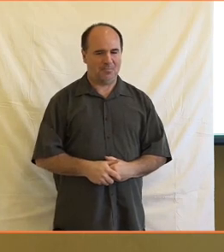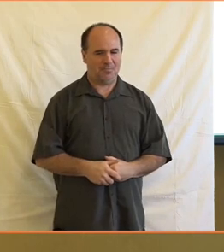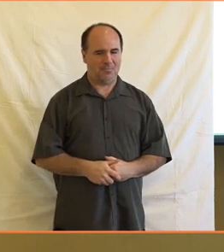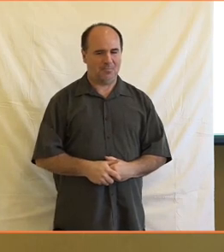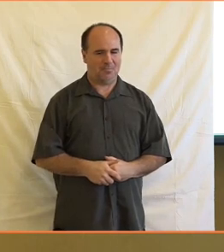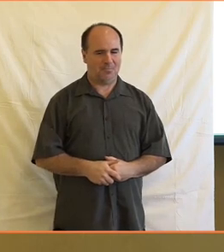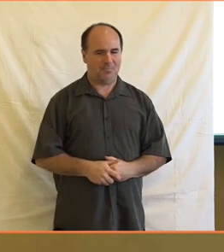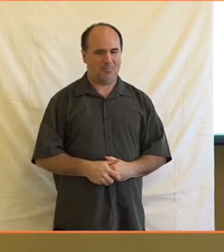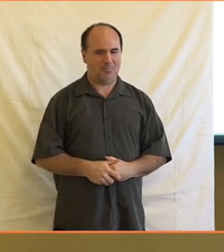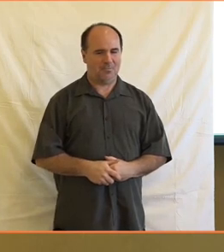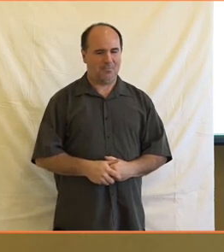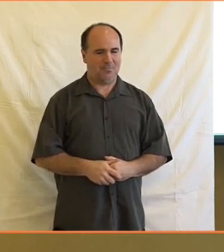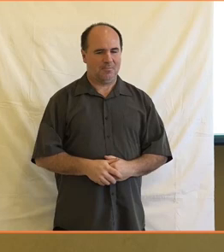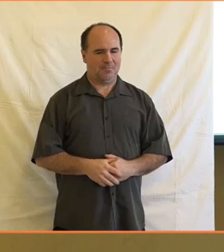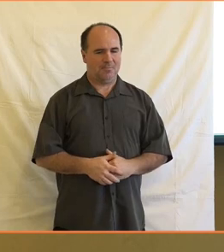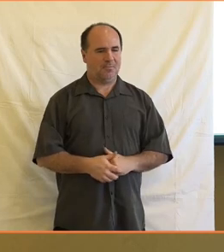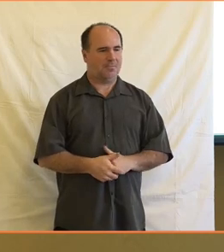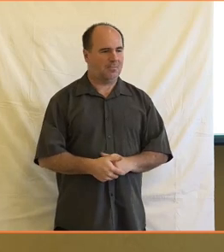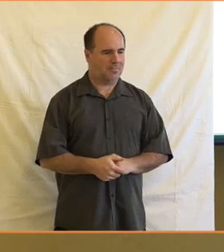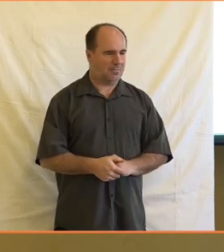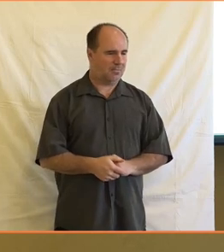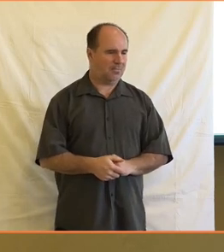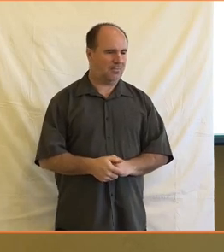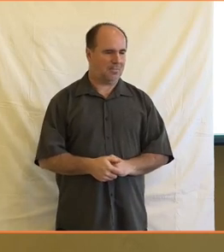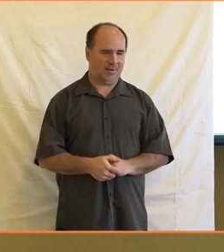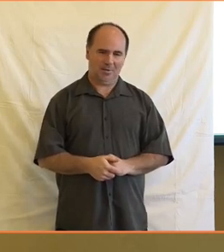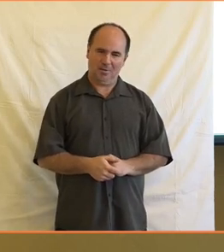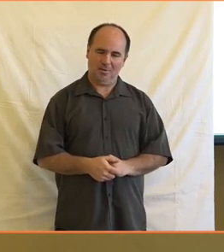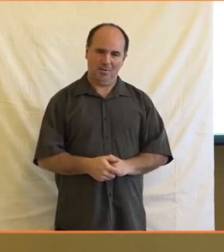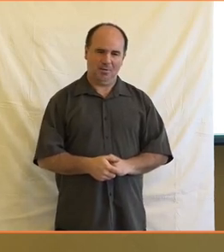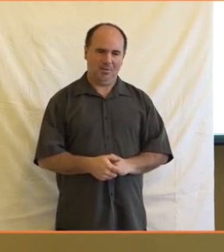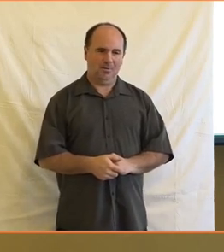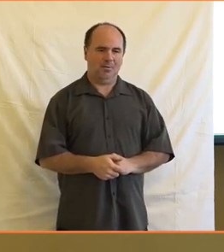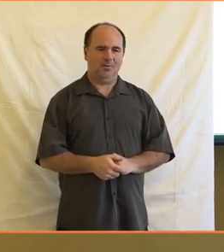groups, and some are underpinning development of new technologies.